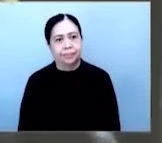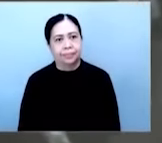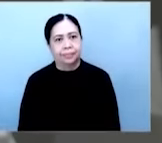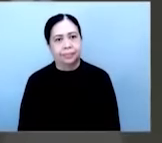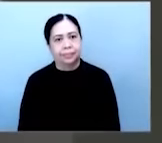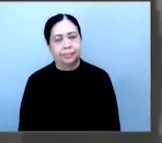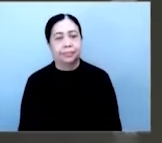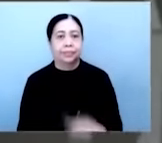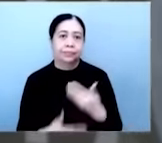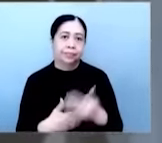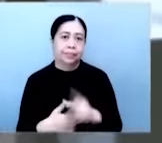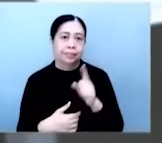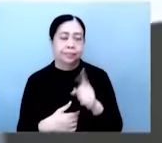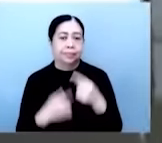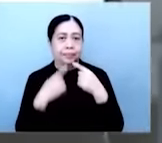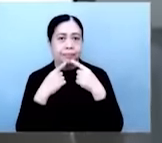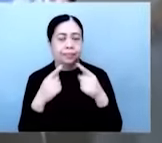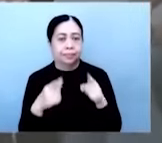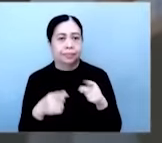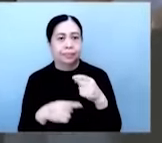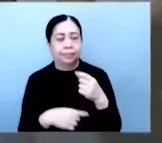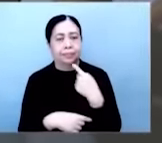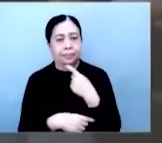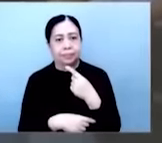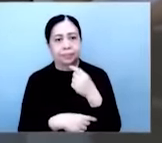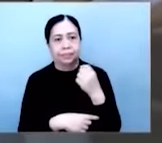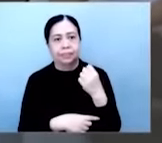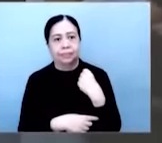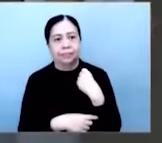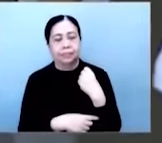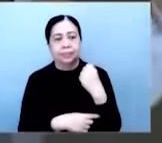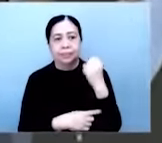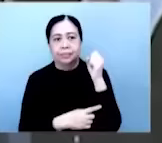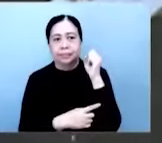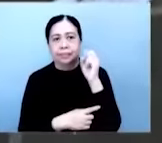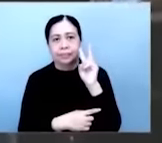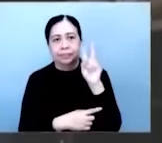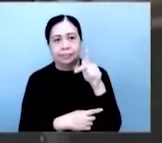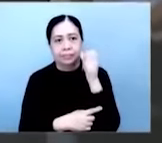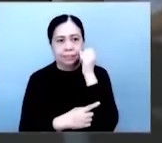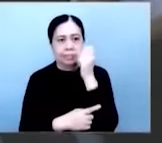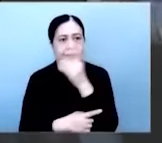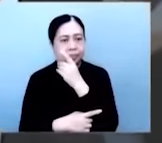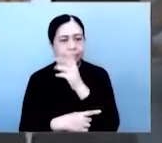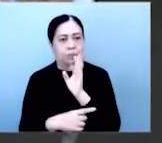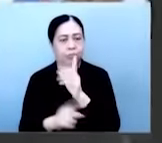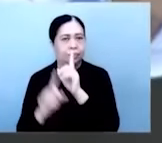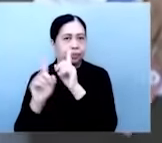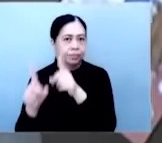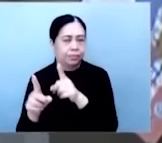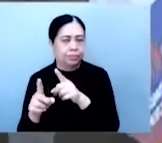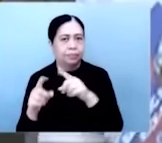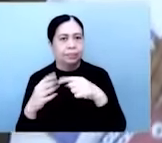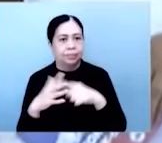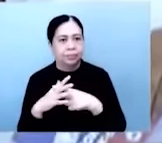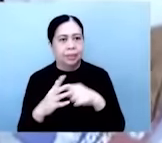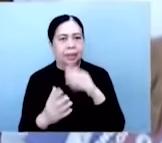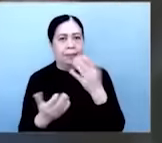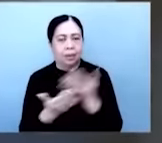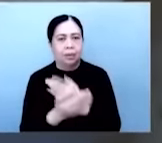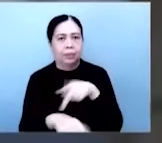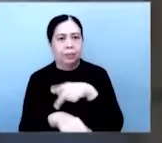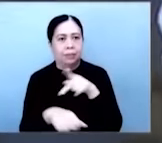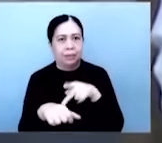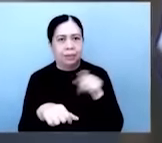samantala, sa isang pahayag, sinabi ni Vice President Sara Duterte na dadalo siya sa bagong Pilipinas kickoff rally sa Quirino Grandstand dyan